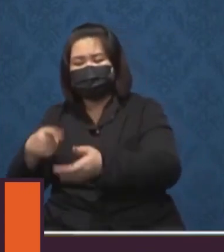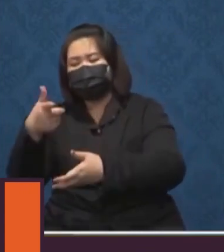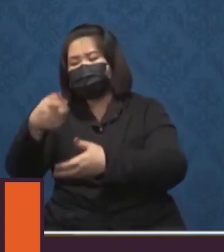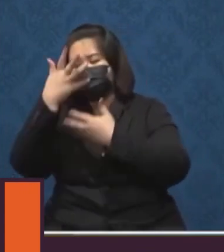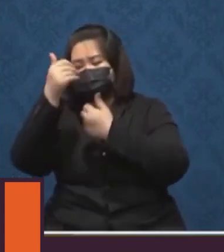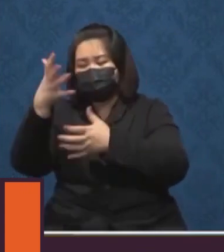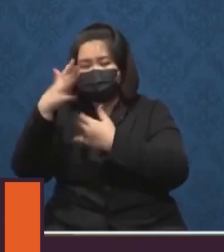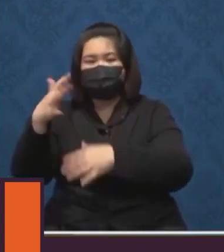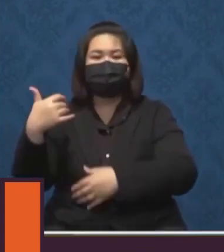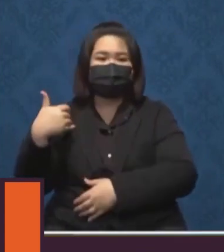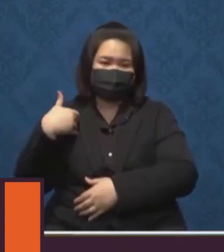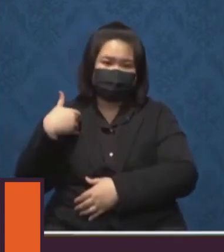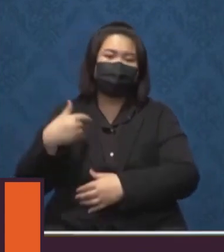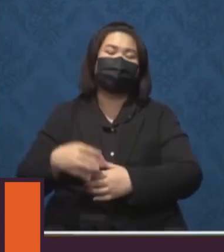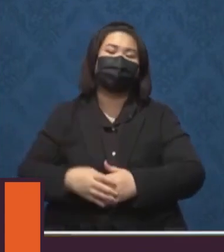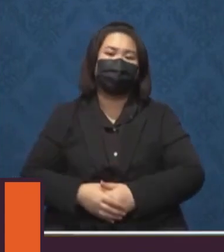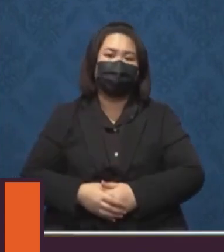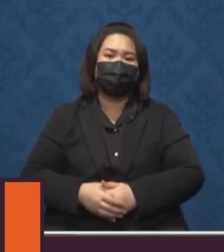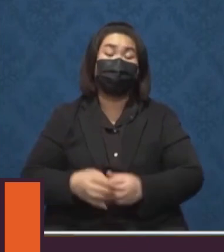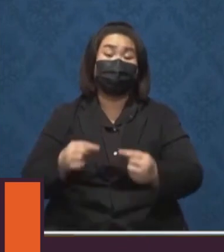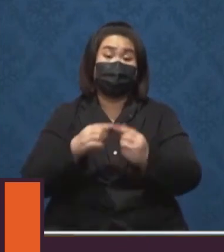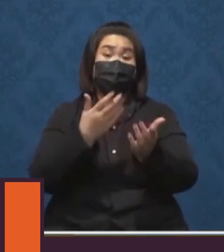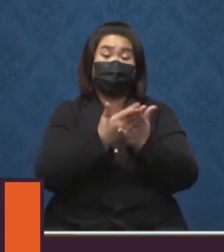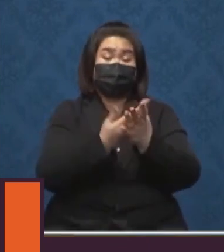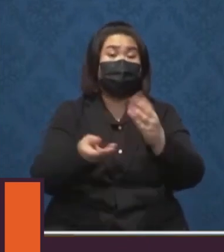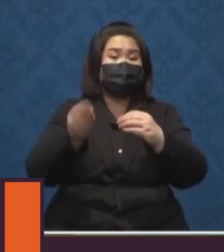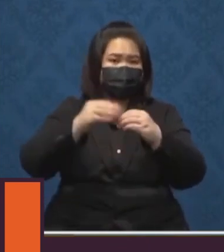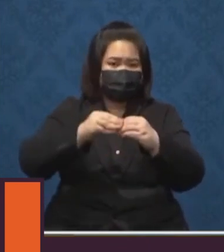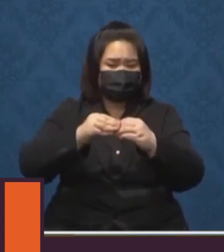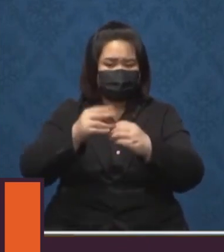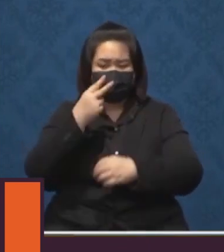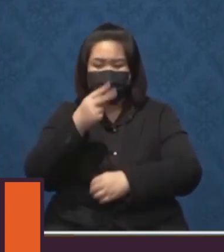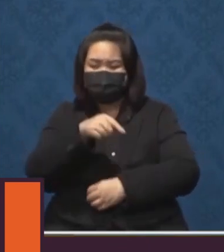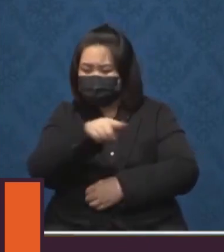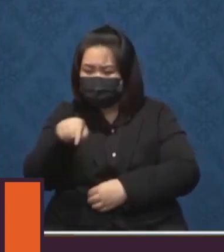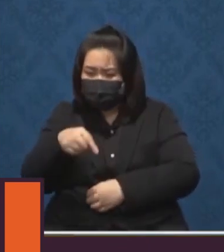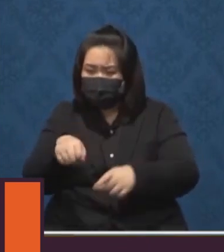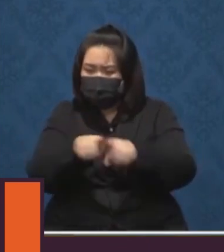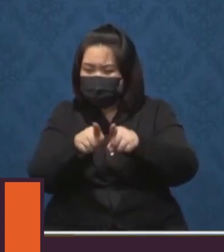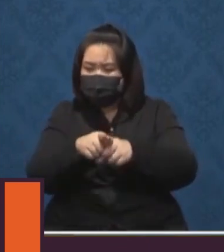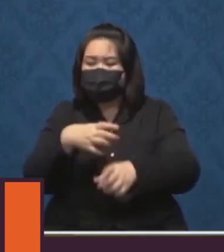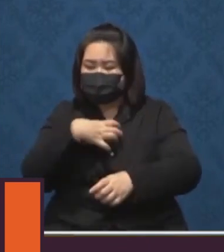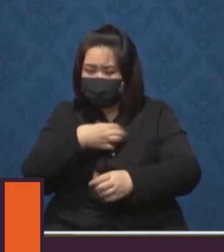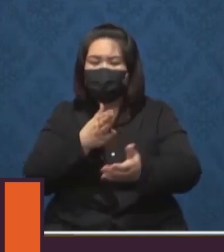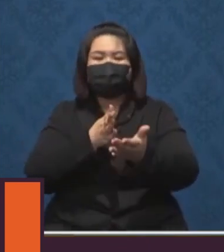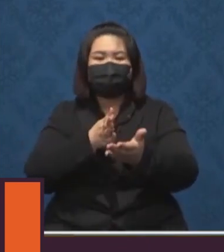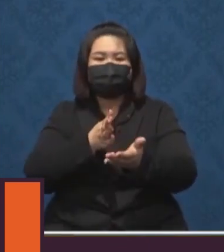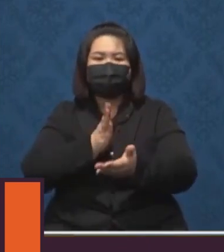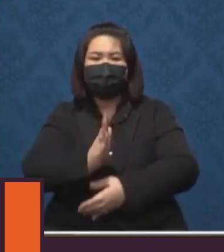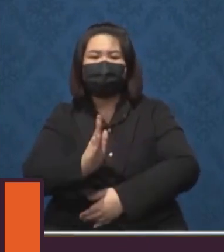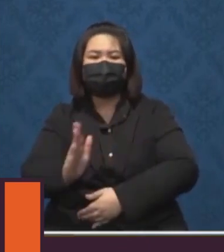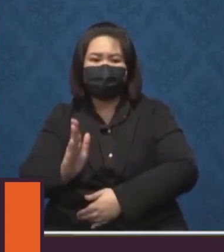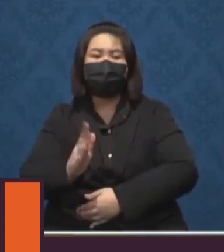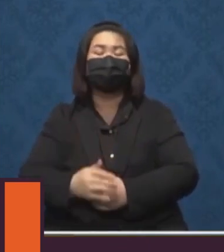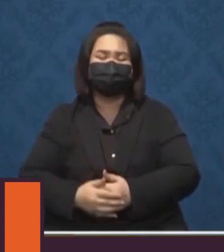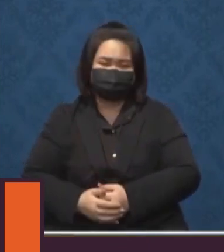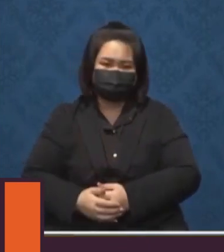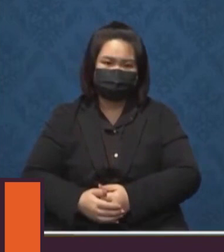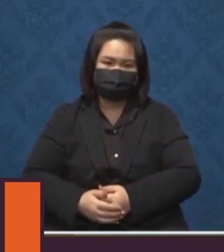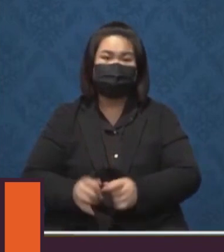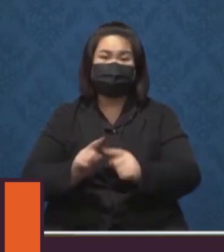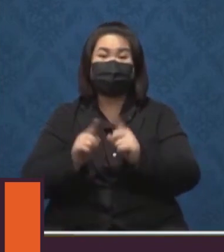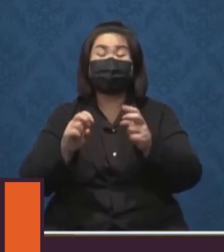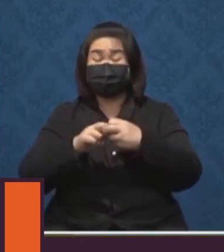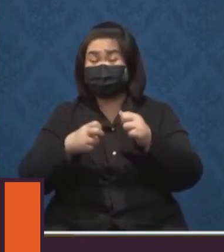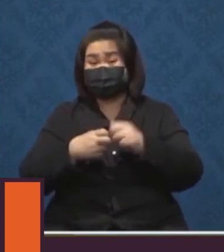ผิดนัดชำระหนี้ครับซึ่งเงินเพิ่มตรงนี้จะเปลี่ยนแปลงพฤติกรรมให้ทุกคนเป็นผู้กู้ที่มีวินัยได้สิ่งเลวร้ายที่อาจจะเกิ